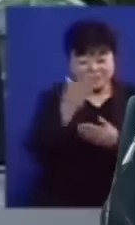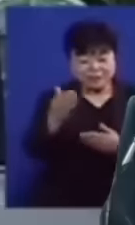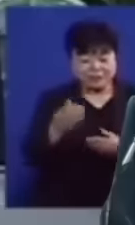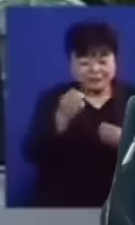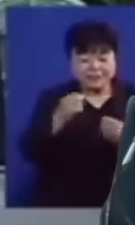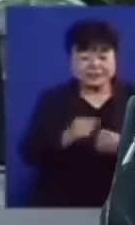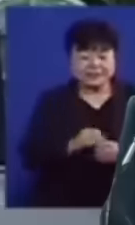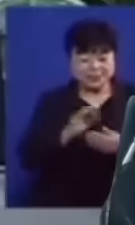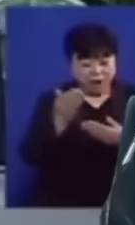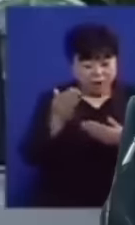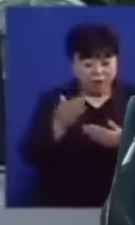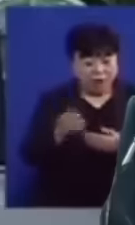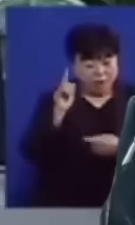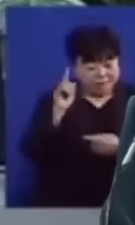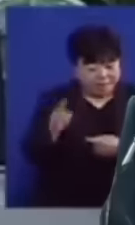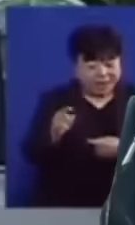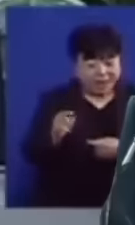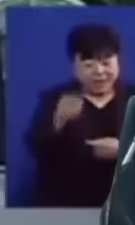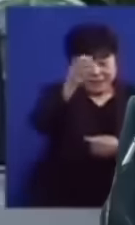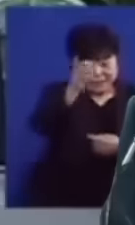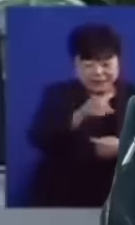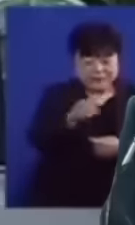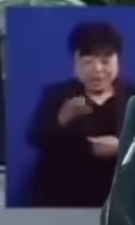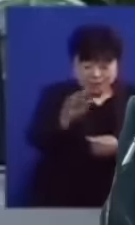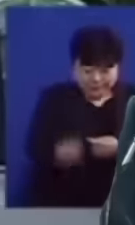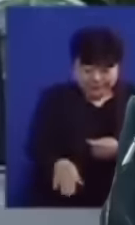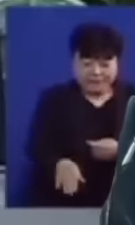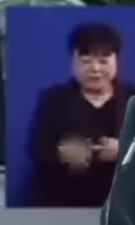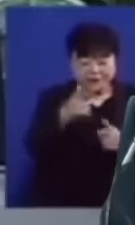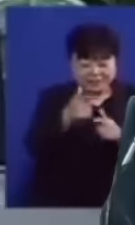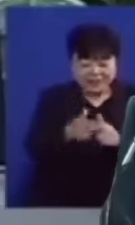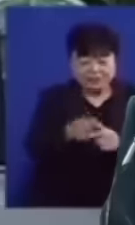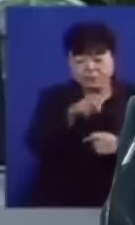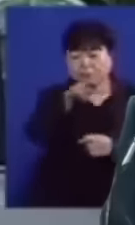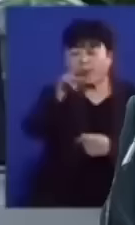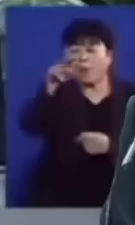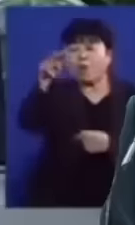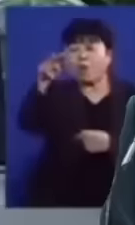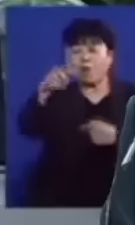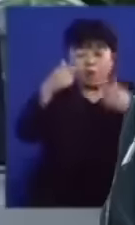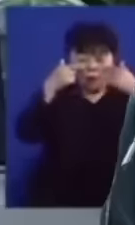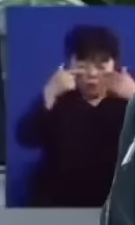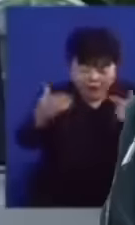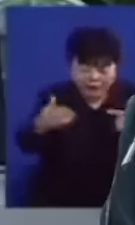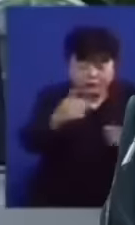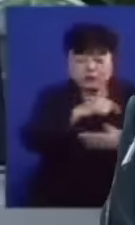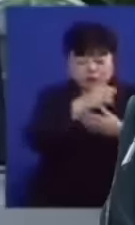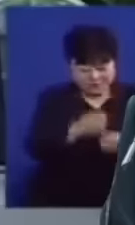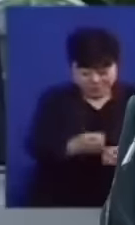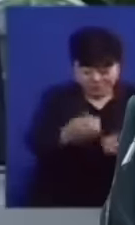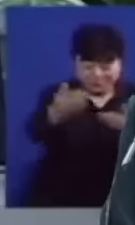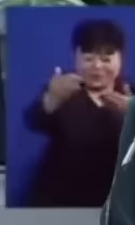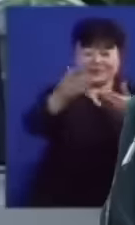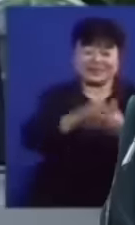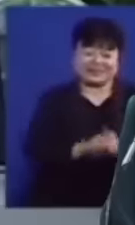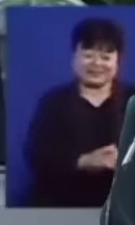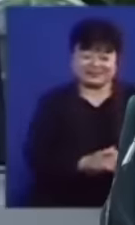새 사람 된 것을 매일같이 갈보리산 밑에서 예수님을 쳐다보고 확인하게 되시기를 주의 이름으로